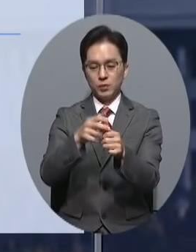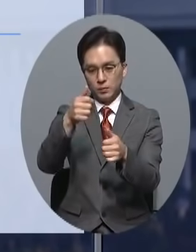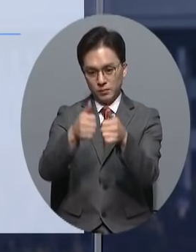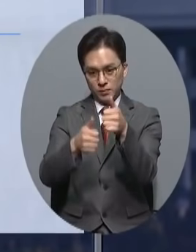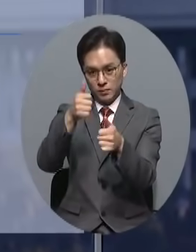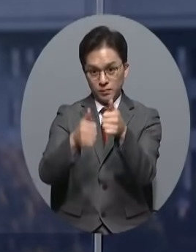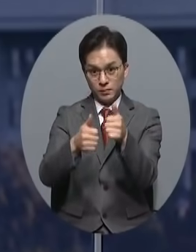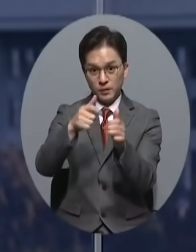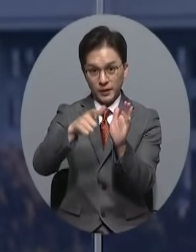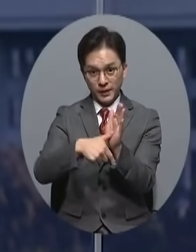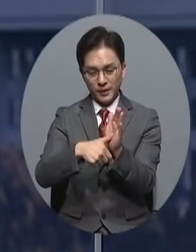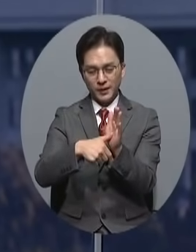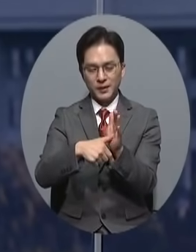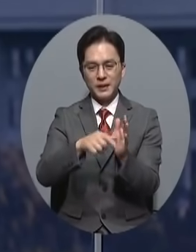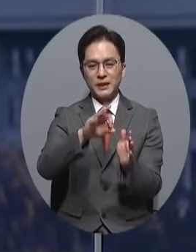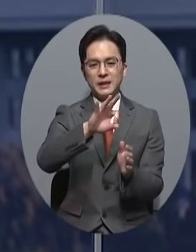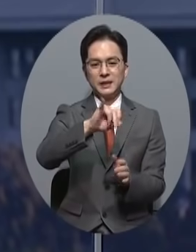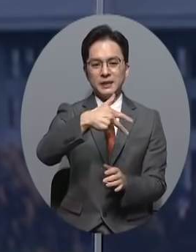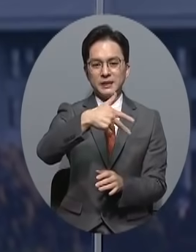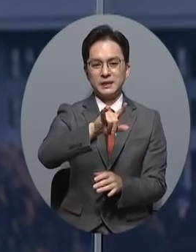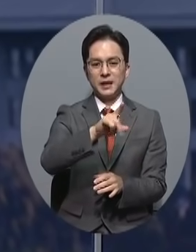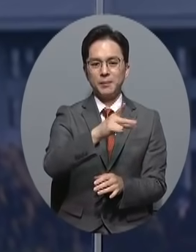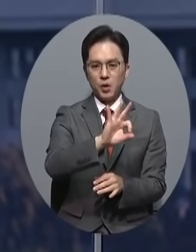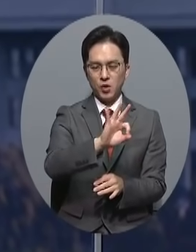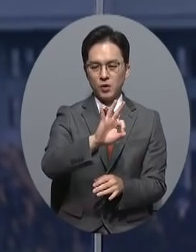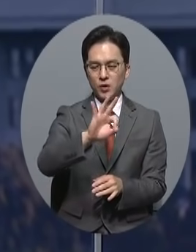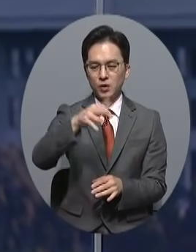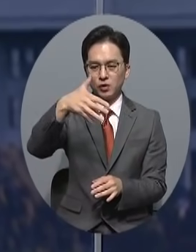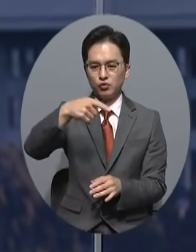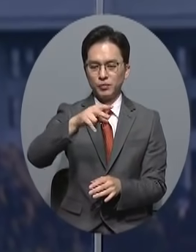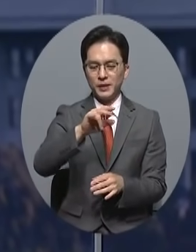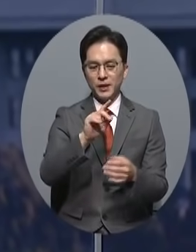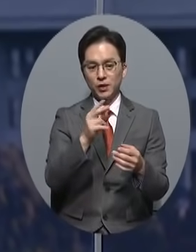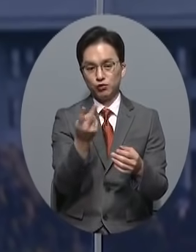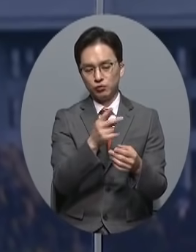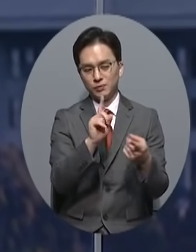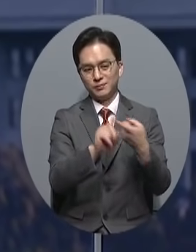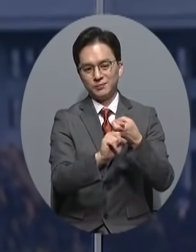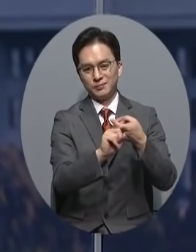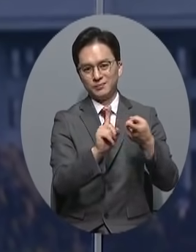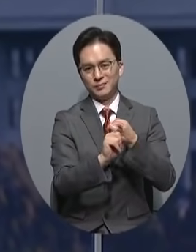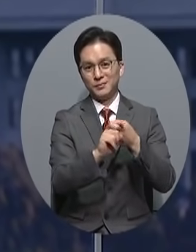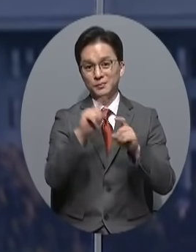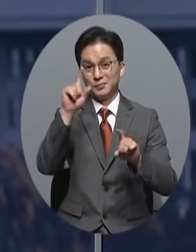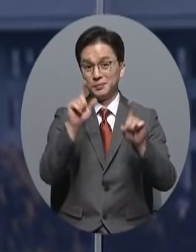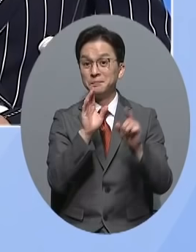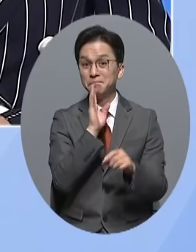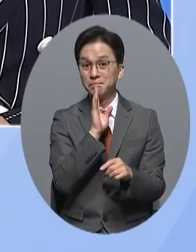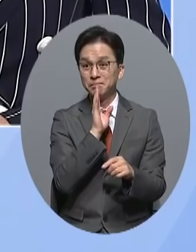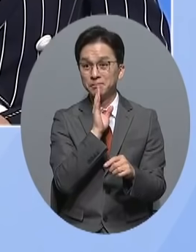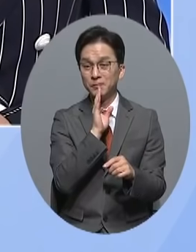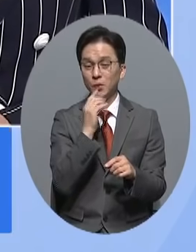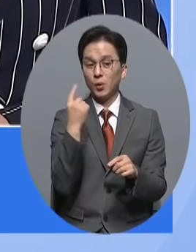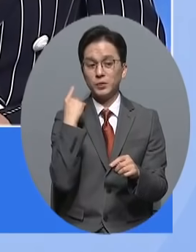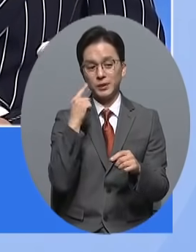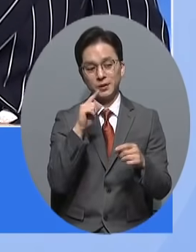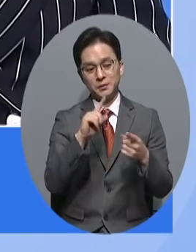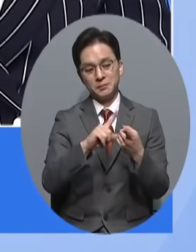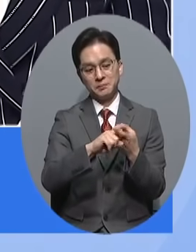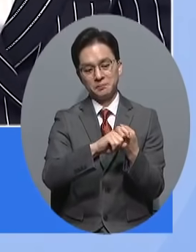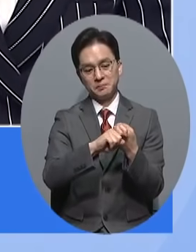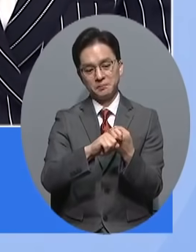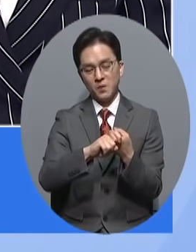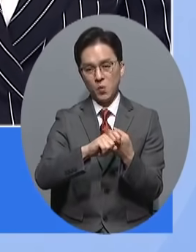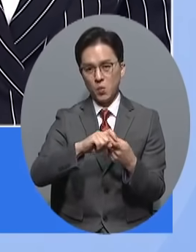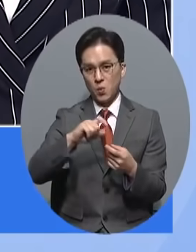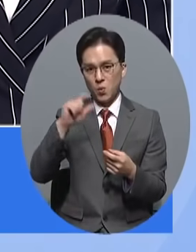후보와 이제 추미애 후보가 굉장히 상당한 연대의식을 갖고 지금 선거를 치른다는 이제 그런 분석이 많았는데 제가 보기에 그 정점을 찍은 토론회가 아니었나 저는 그렇게